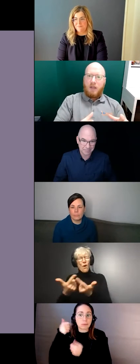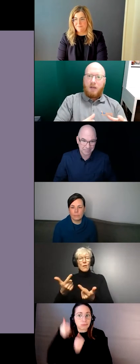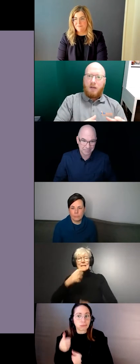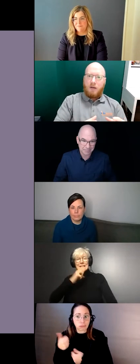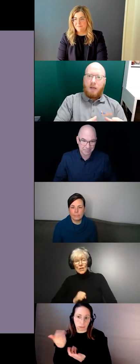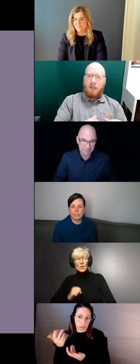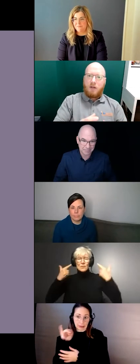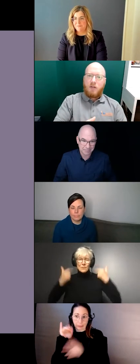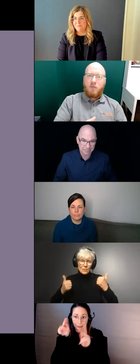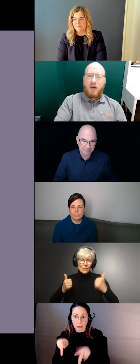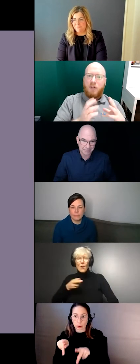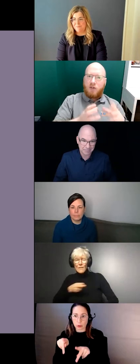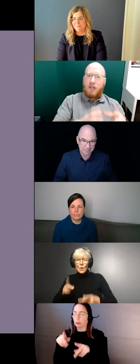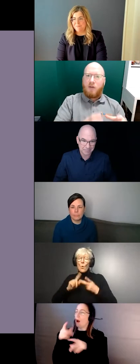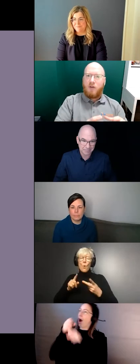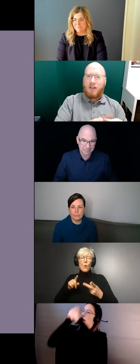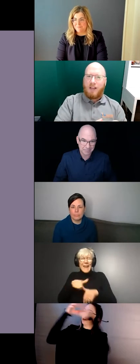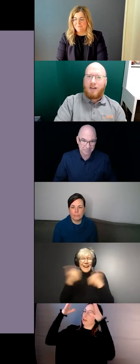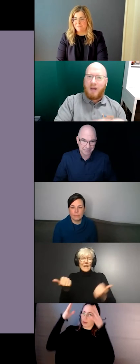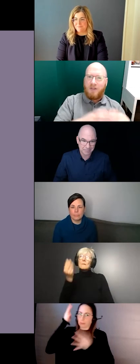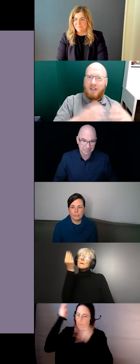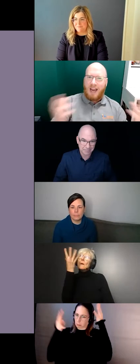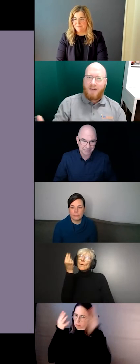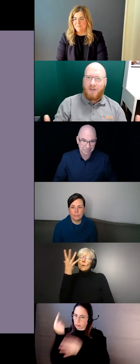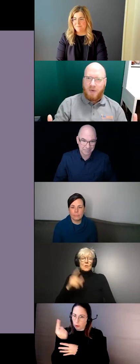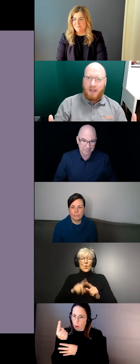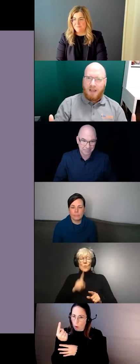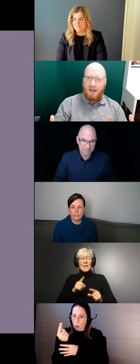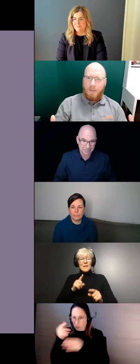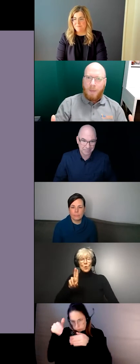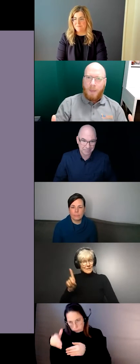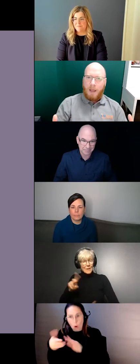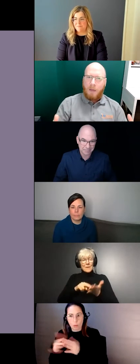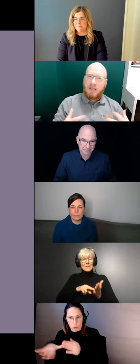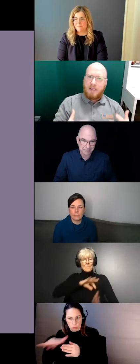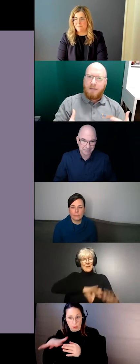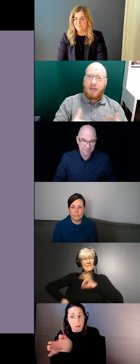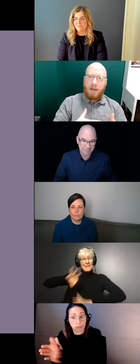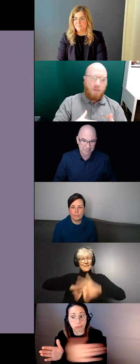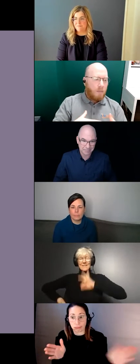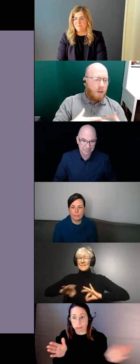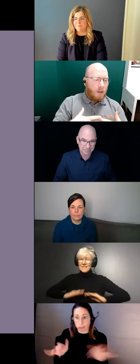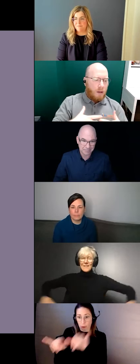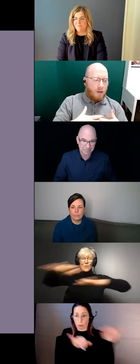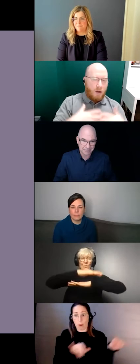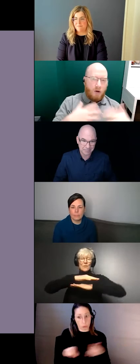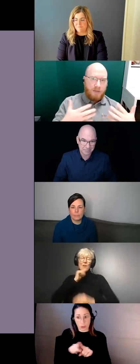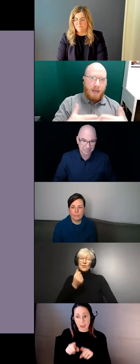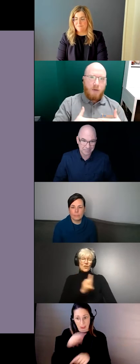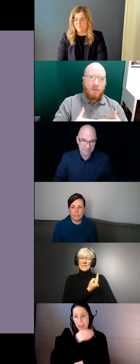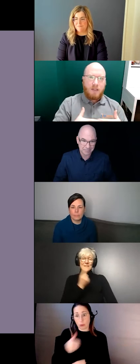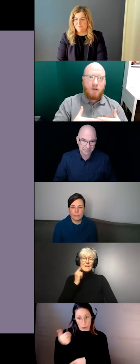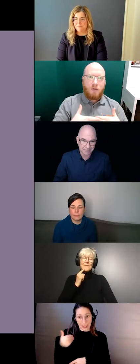quelque chose, ça bénéficie non seulement la communauté, mais ça bénéficie tout le monde dans la communauté. En même temps, le CRIP